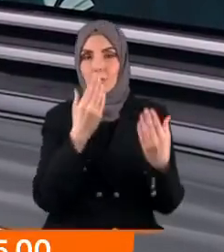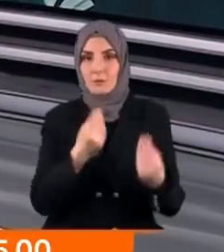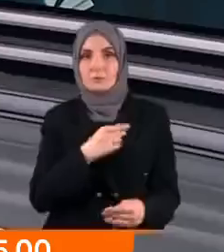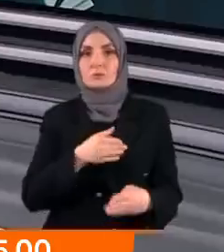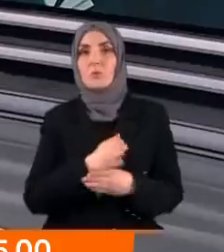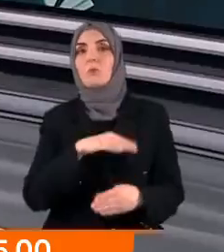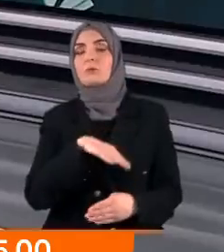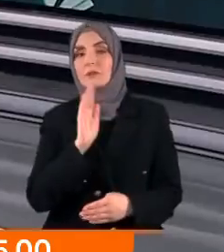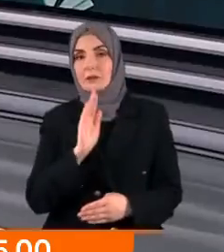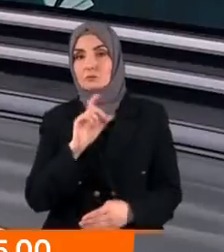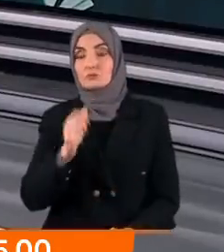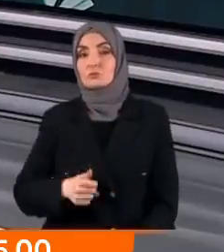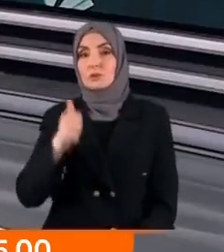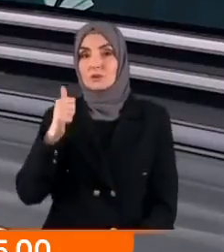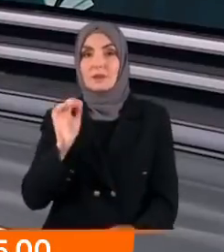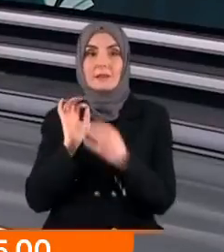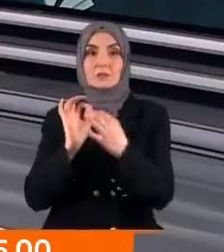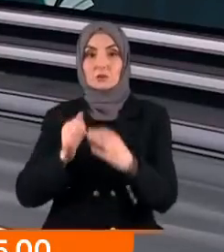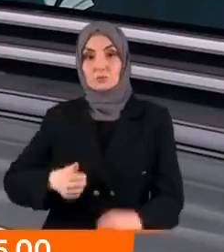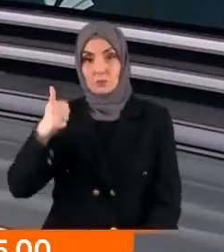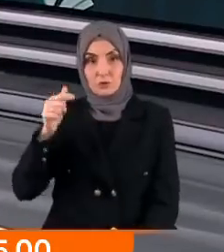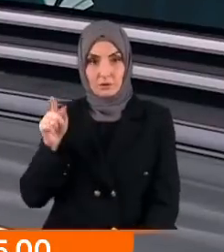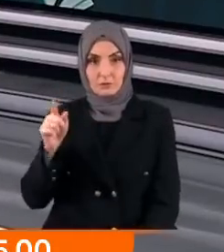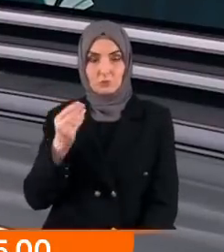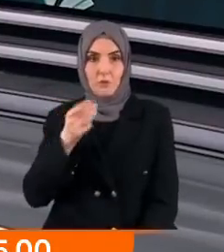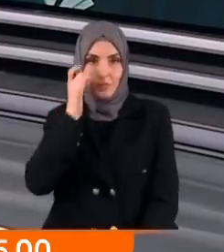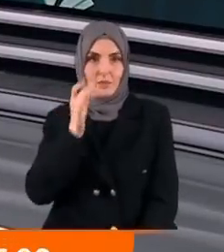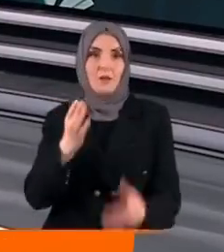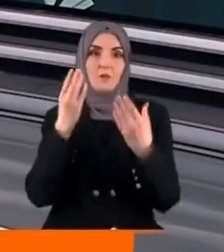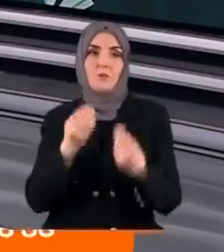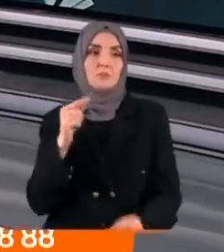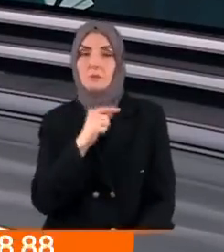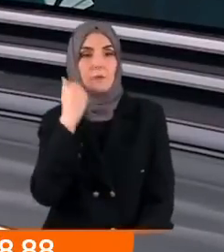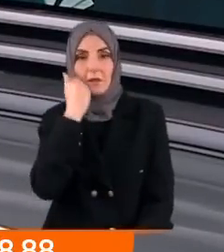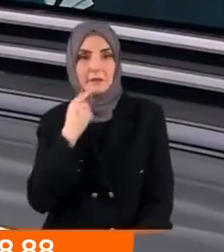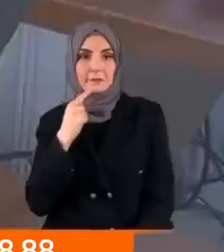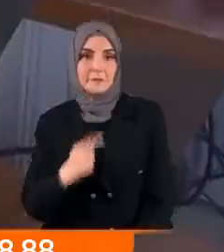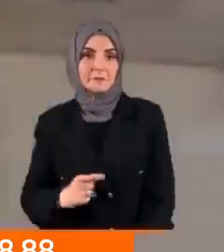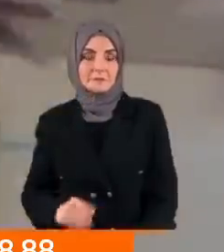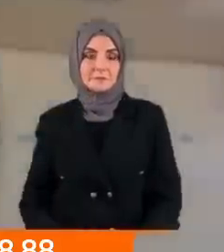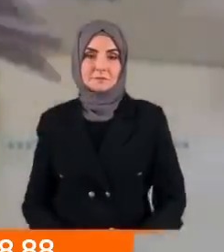iddiayı Cumhurbaşkanlığı İletişim Başkanlığı da çok net bir ifadeyle yalanladı.